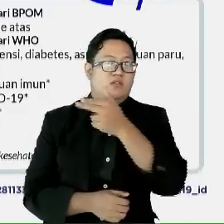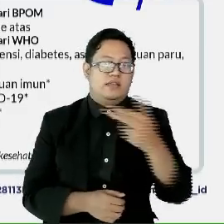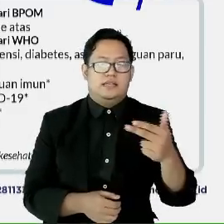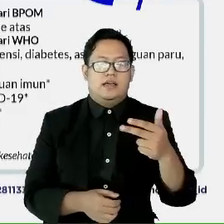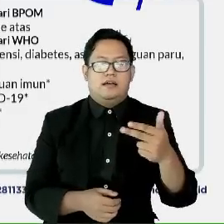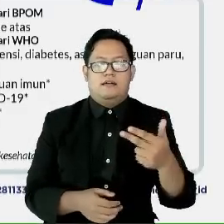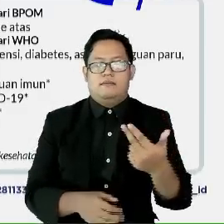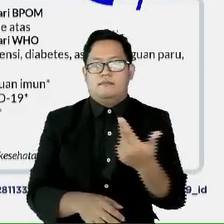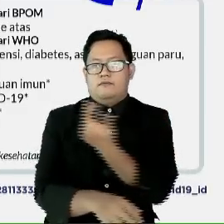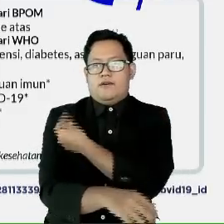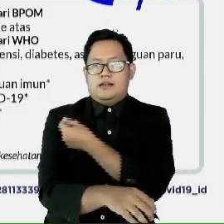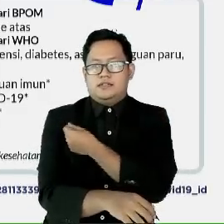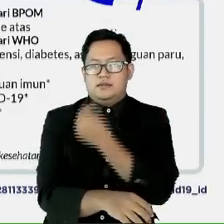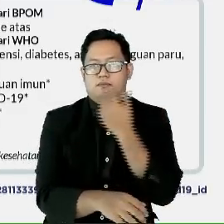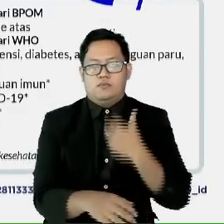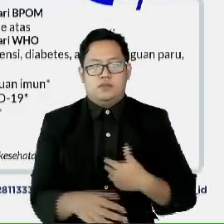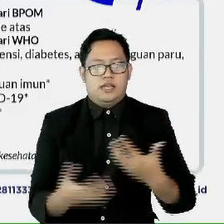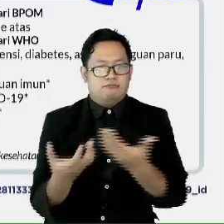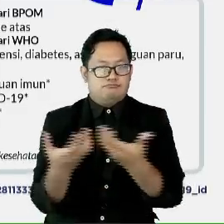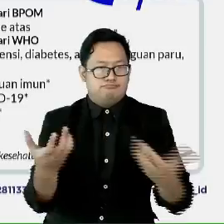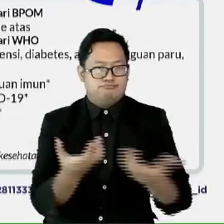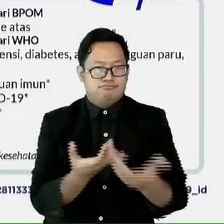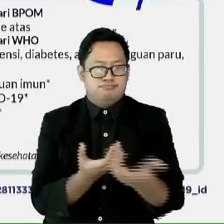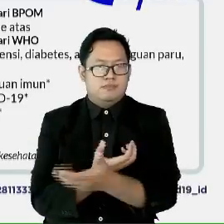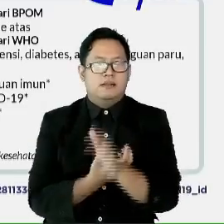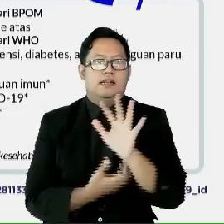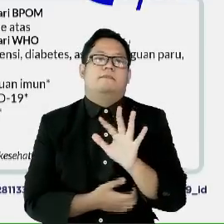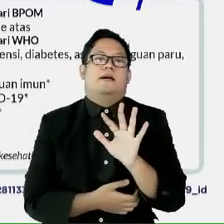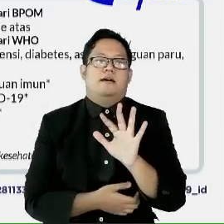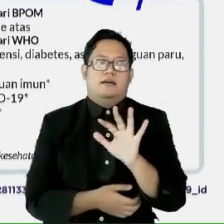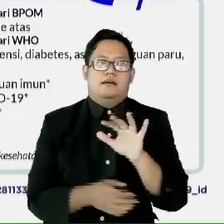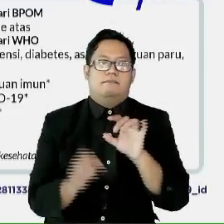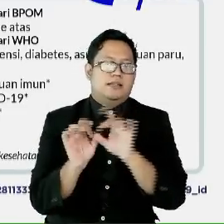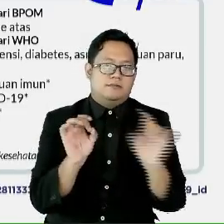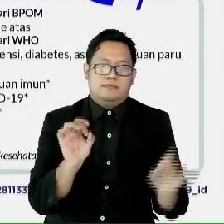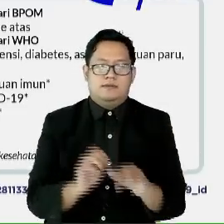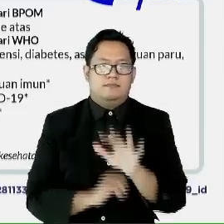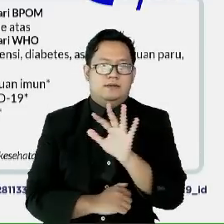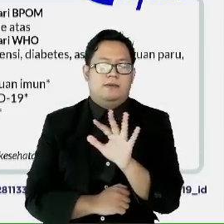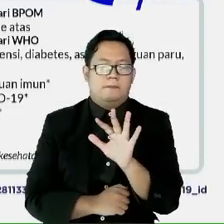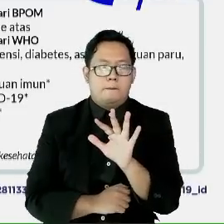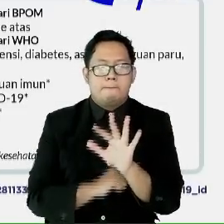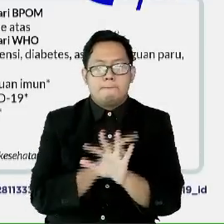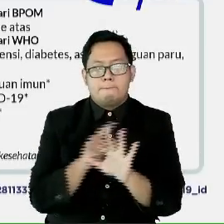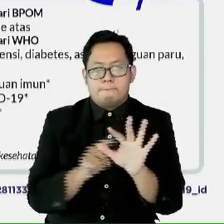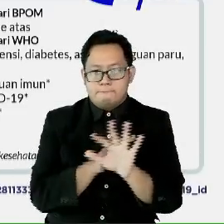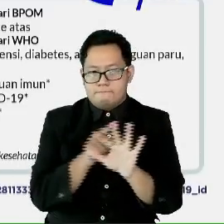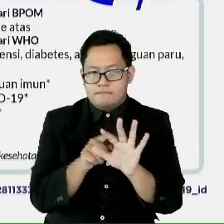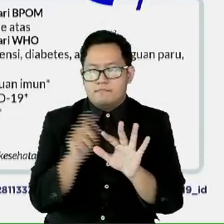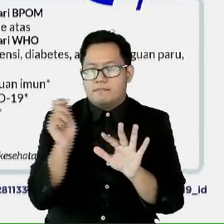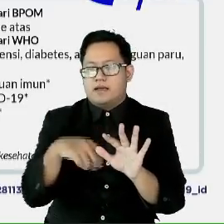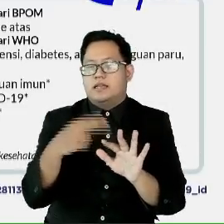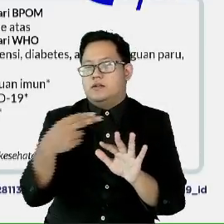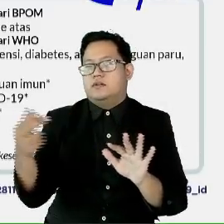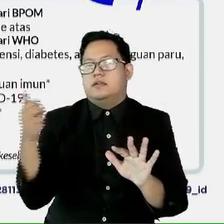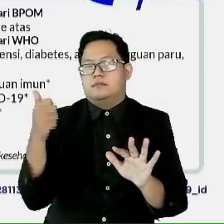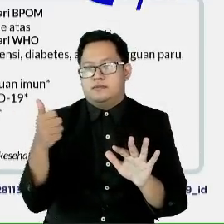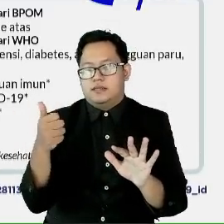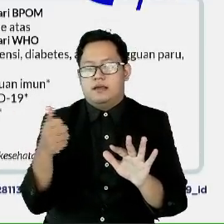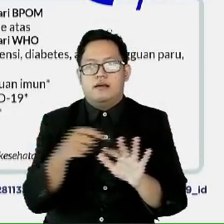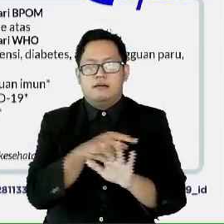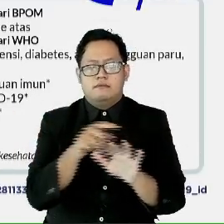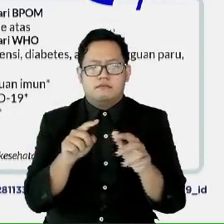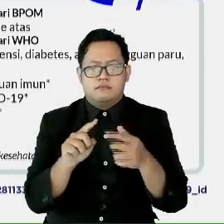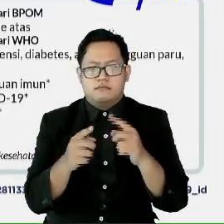jenis vaksin yang telah mendapat EUL sekaligus EUI untuk digunakan di Indonesia,